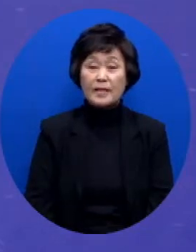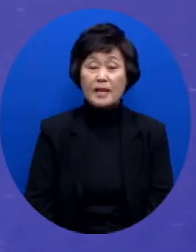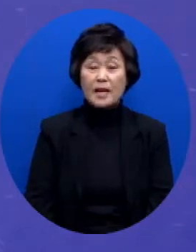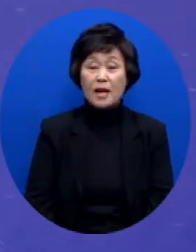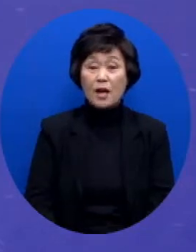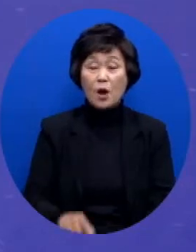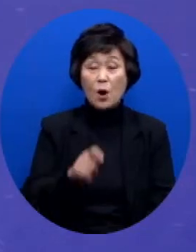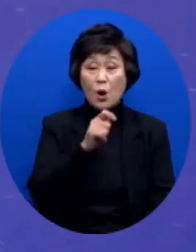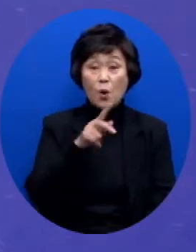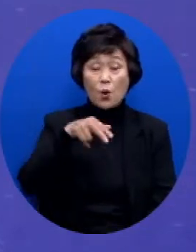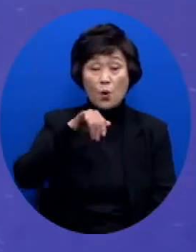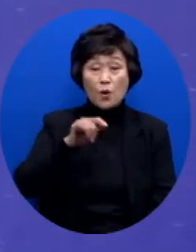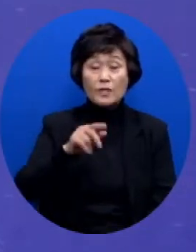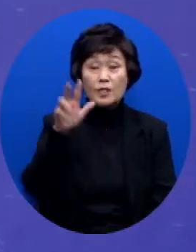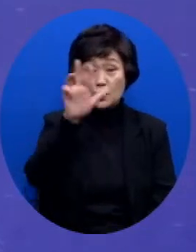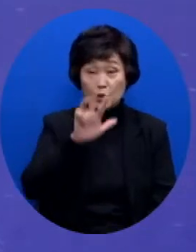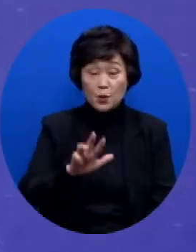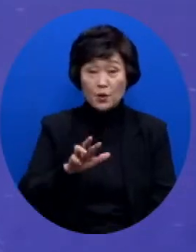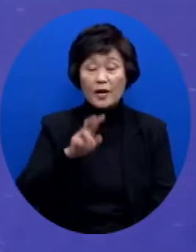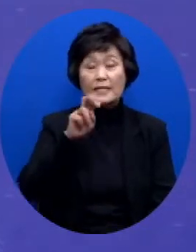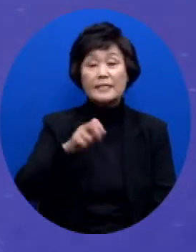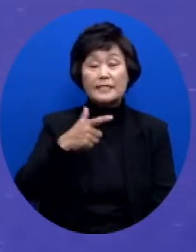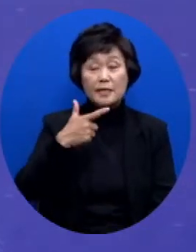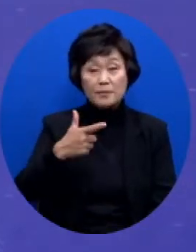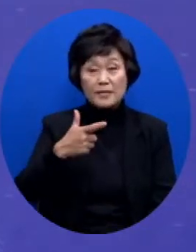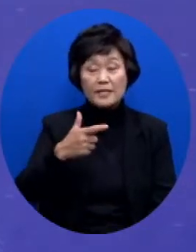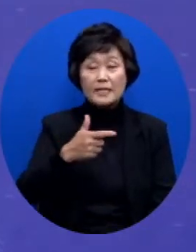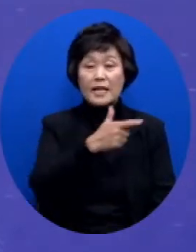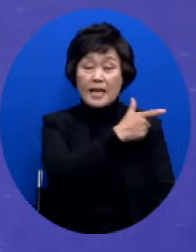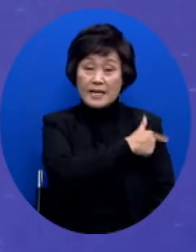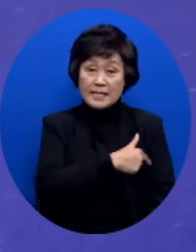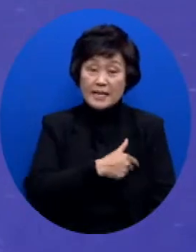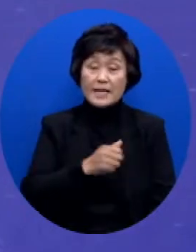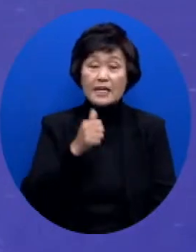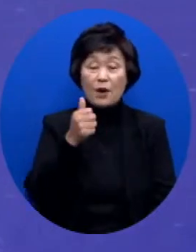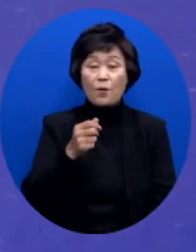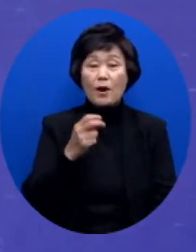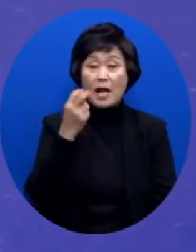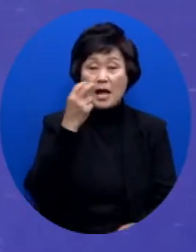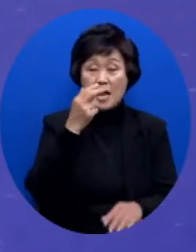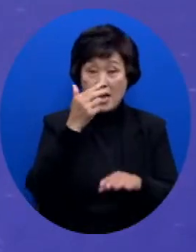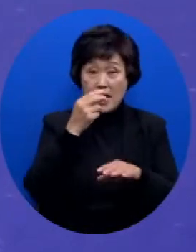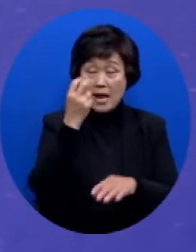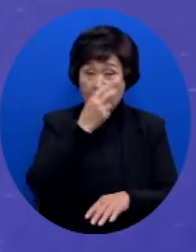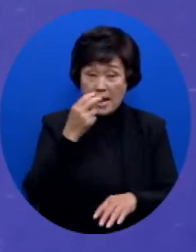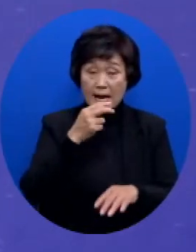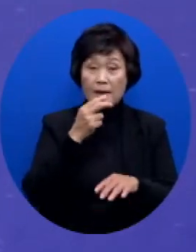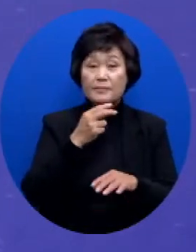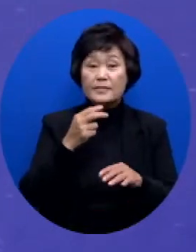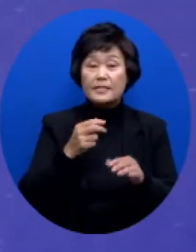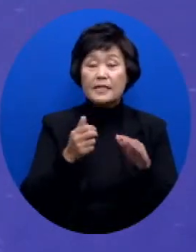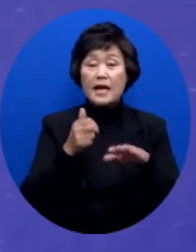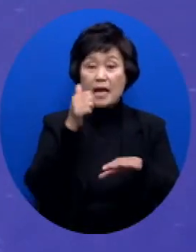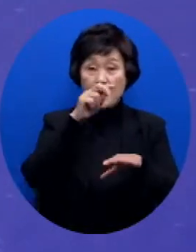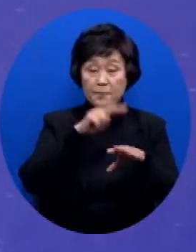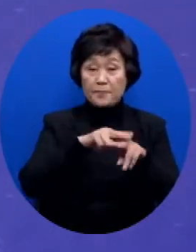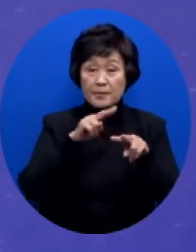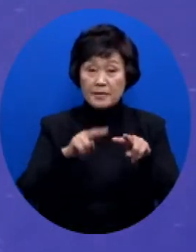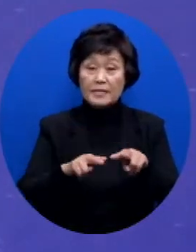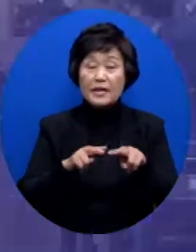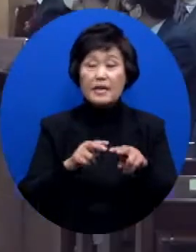대한예술계장로회 고신총회가 71회 유지재단 이사장과 감사 사무총장 이취임식과 함께 감사 예배를